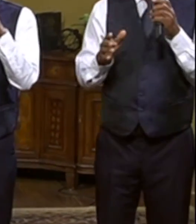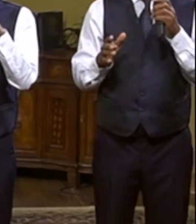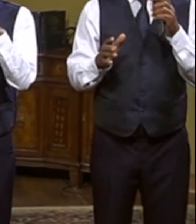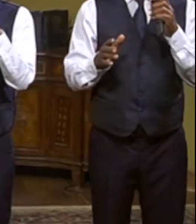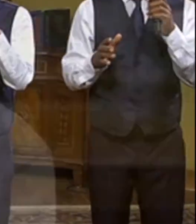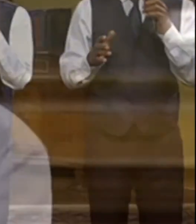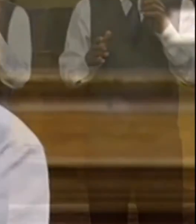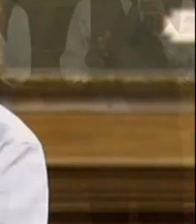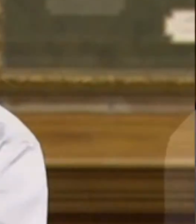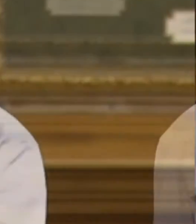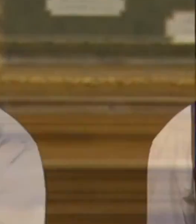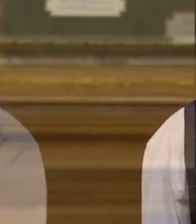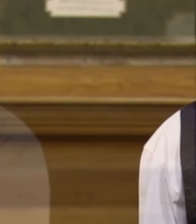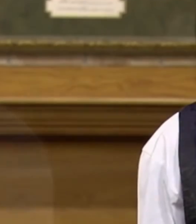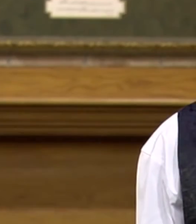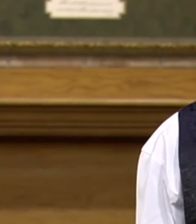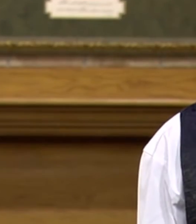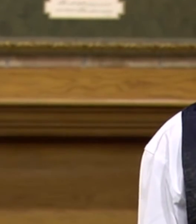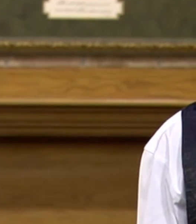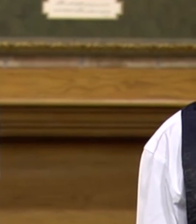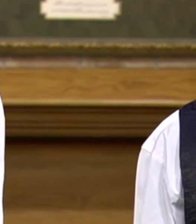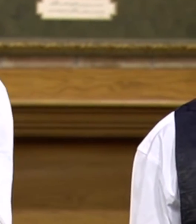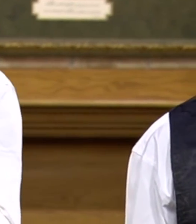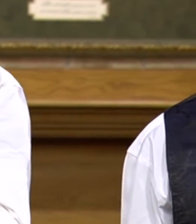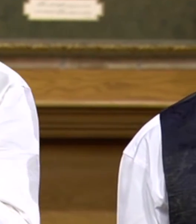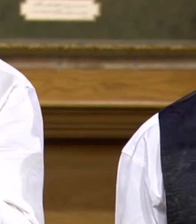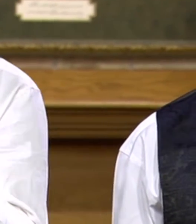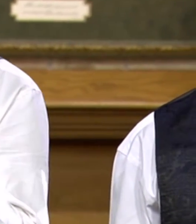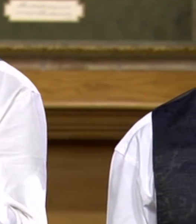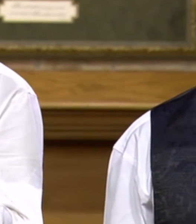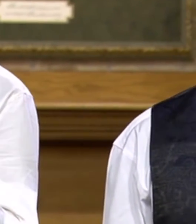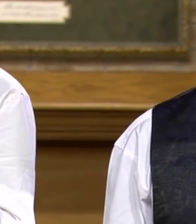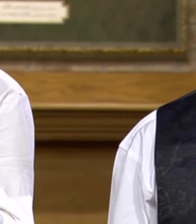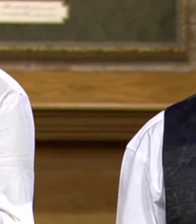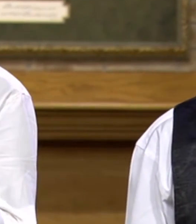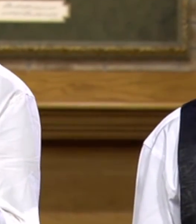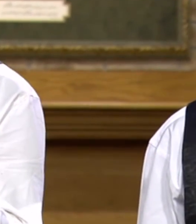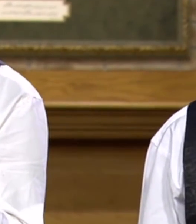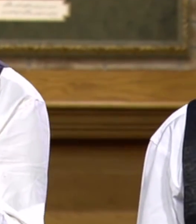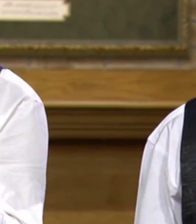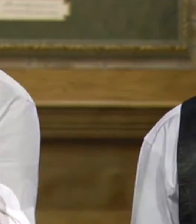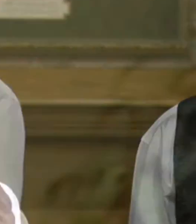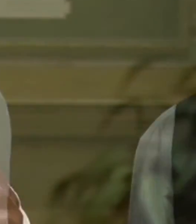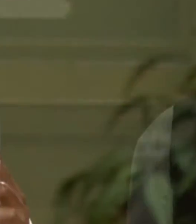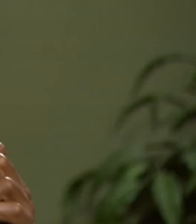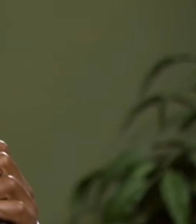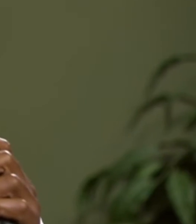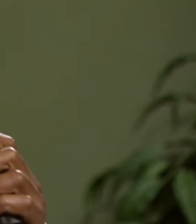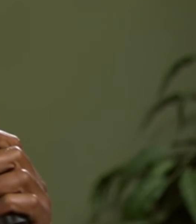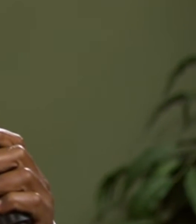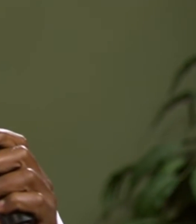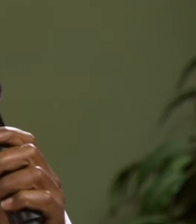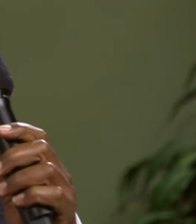Le Fils de Dieu pour moi s'est donné, afin que par Jésus je